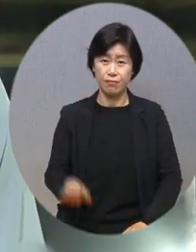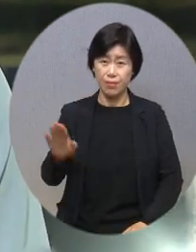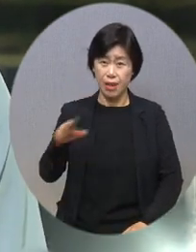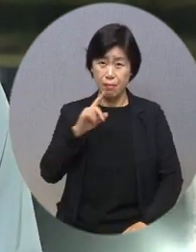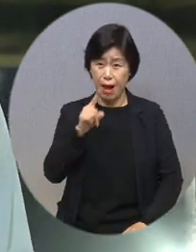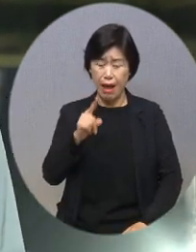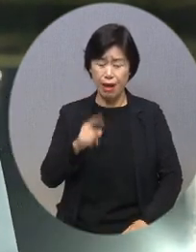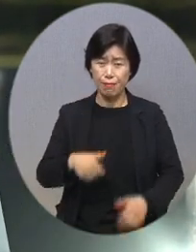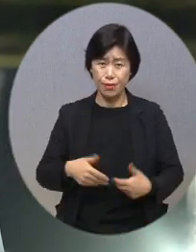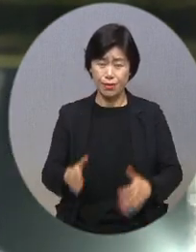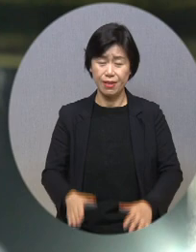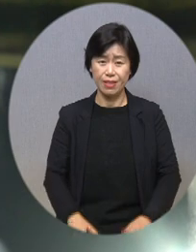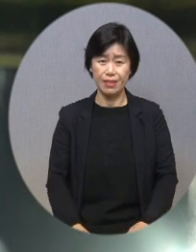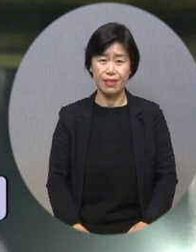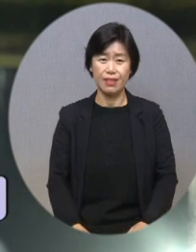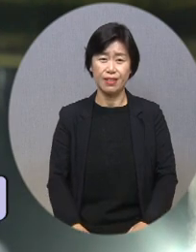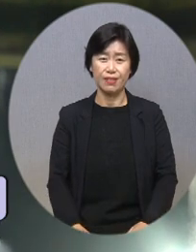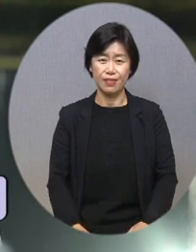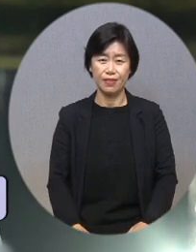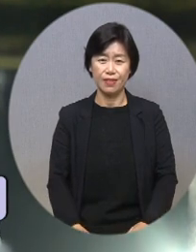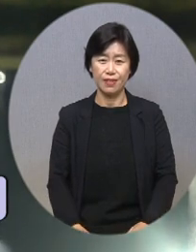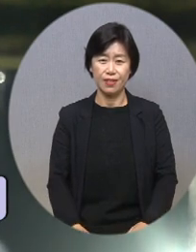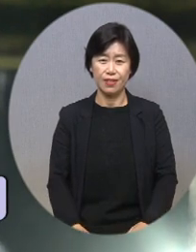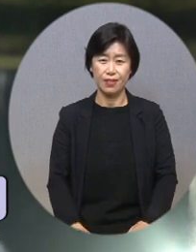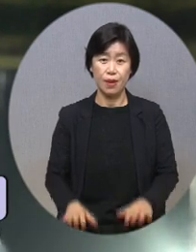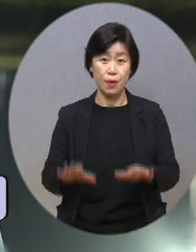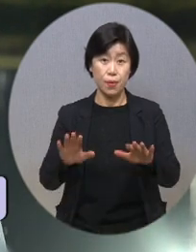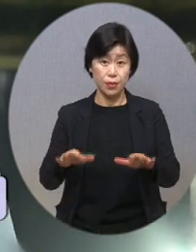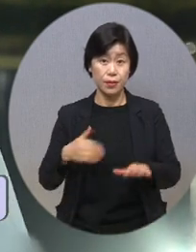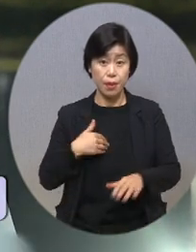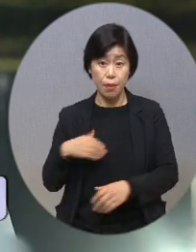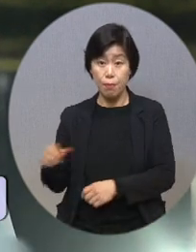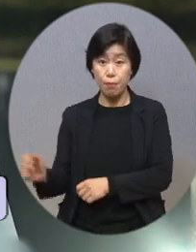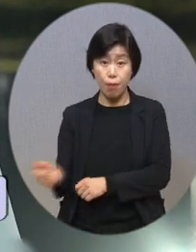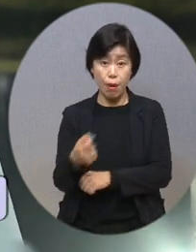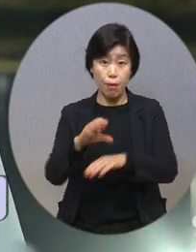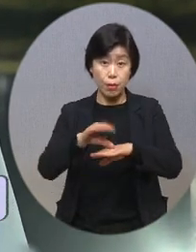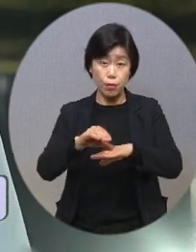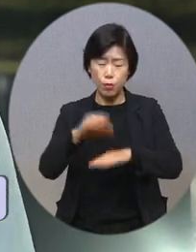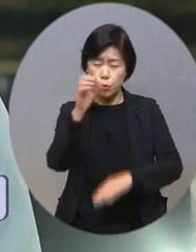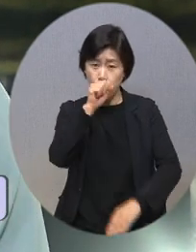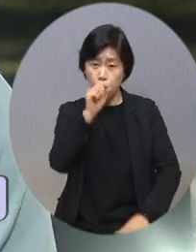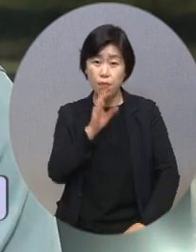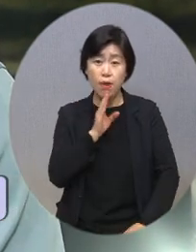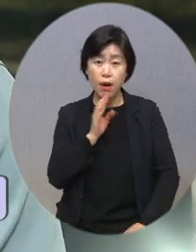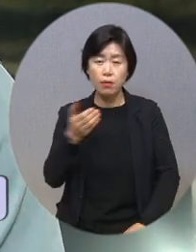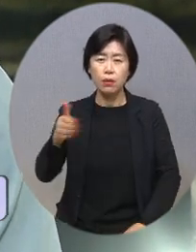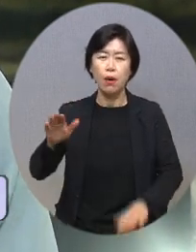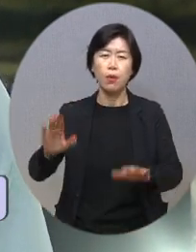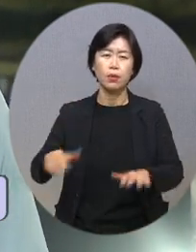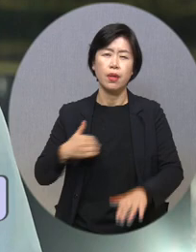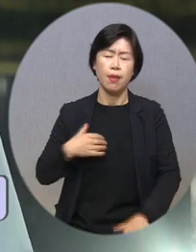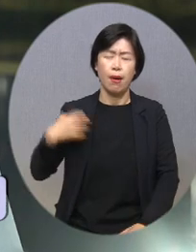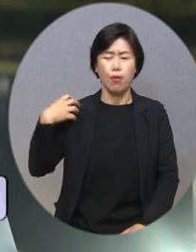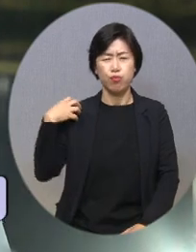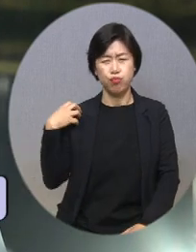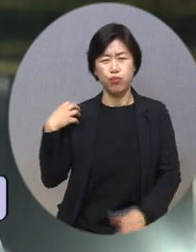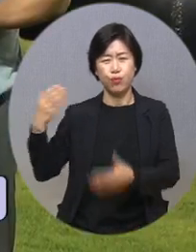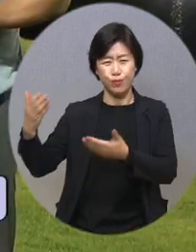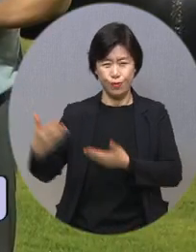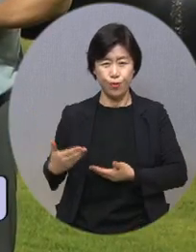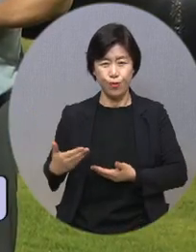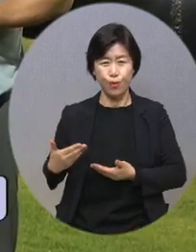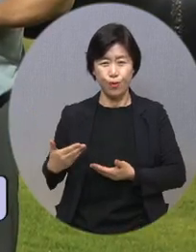아니, 제가 사실 오늘 저도 처음인데 저한테 막중한 임무를 주셔가지고 형이랑